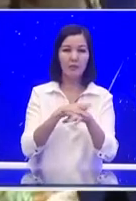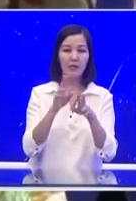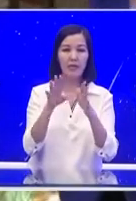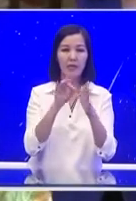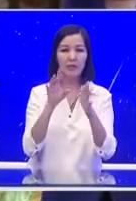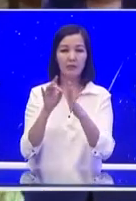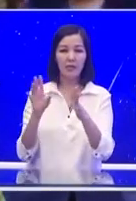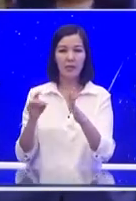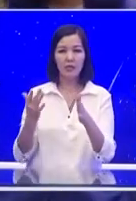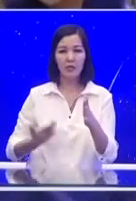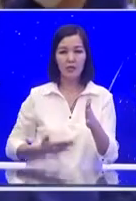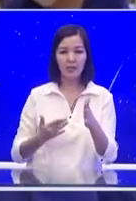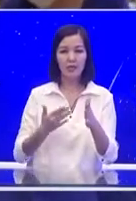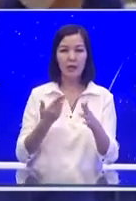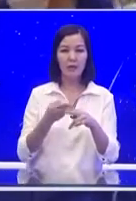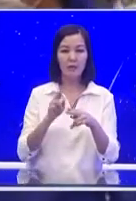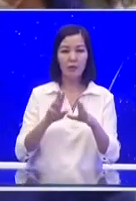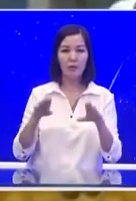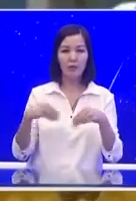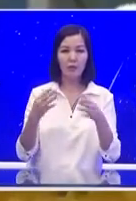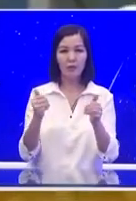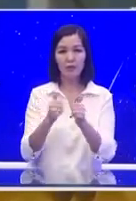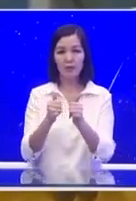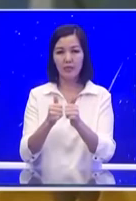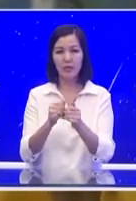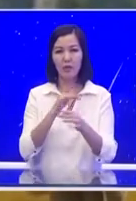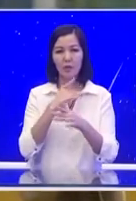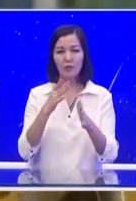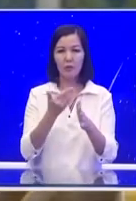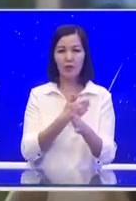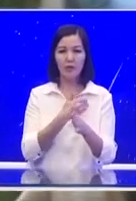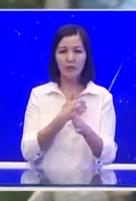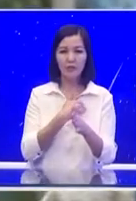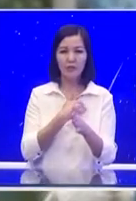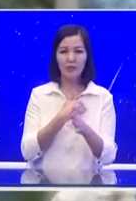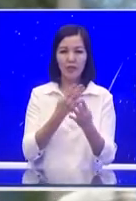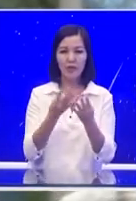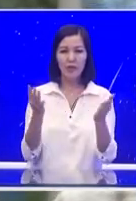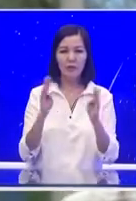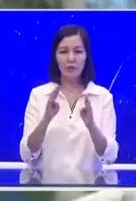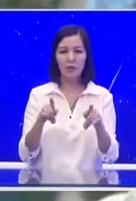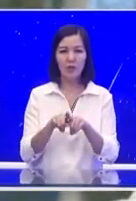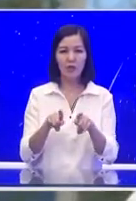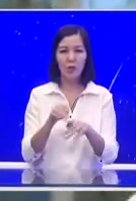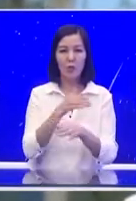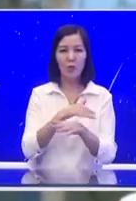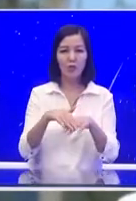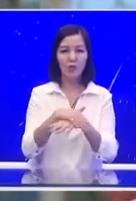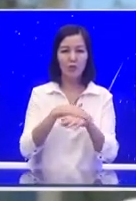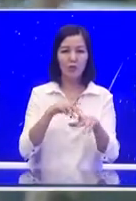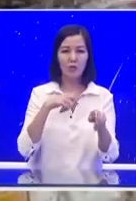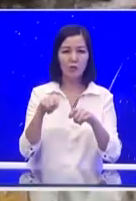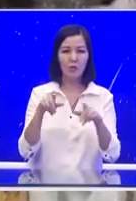жильцы кварталов, которые затем раздают покупки соседям. Многие предпочитают именно огороженные таким образом уличные рынки, а не